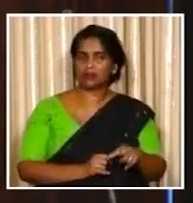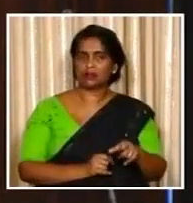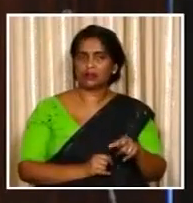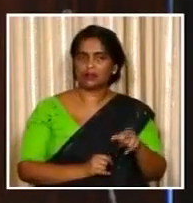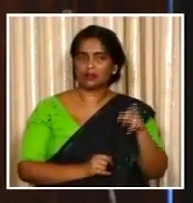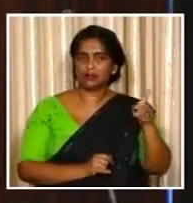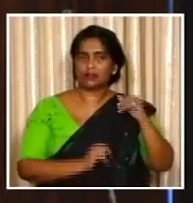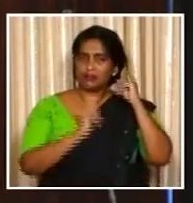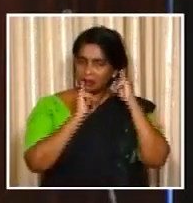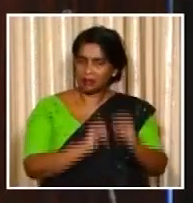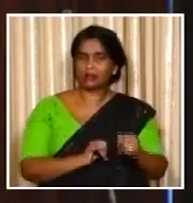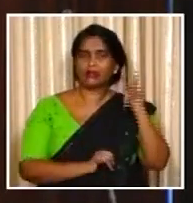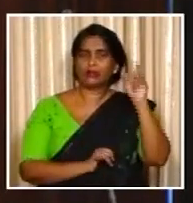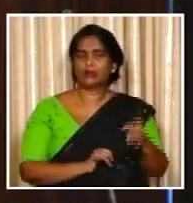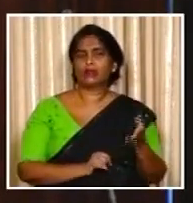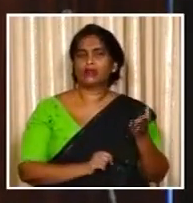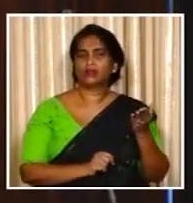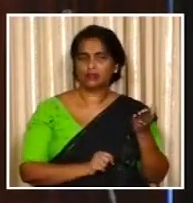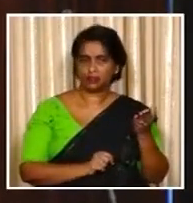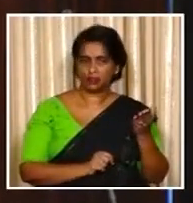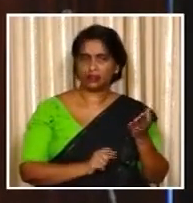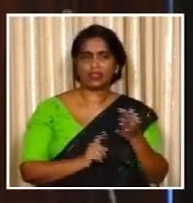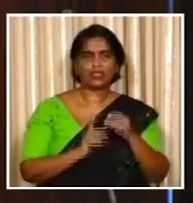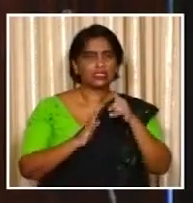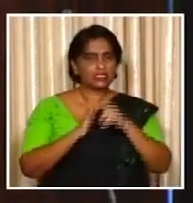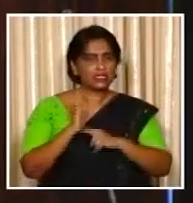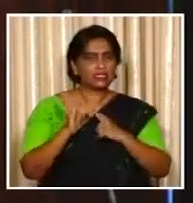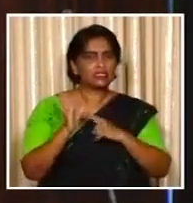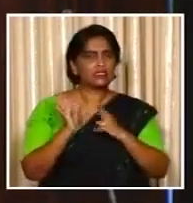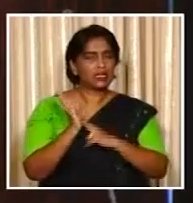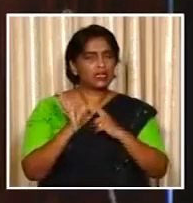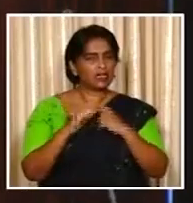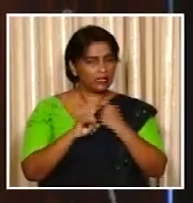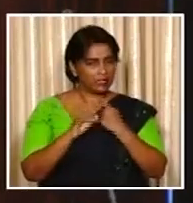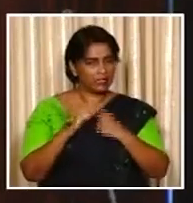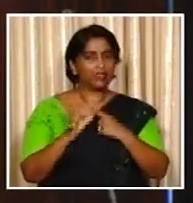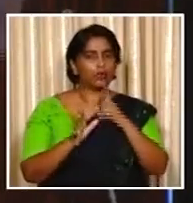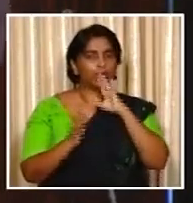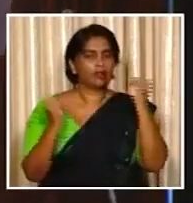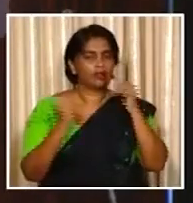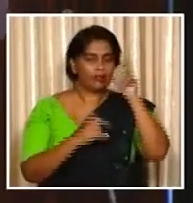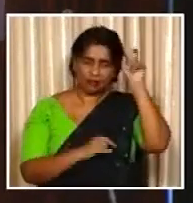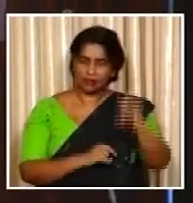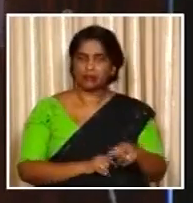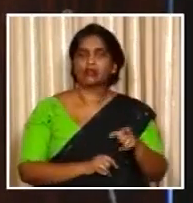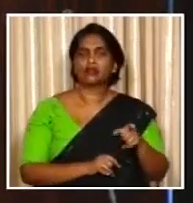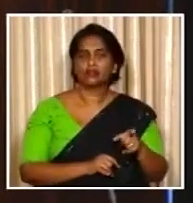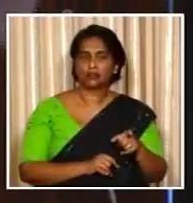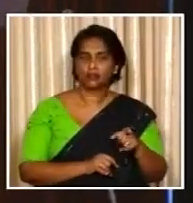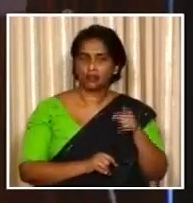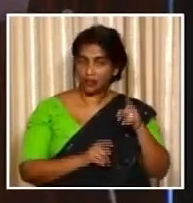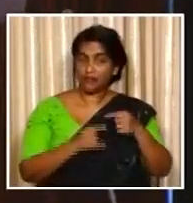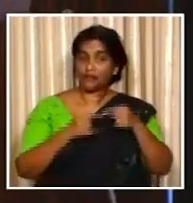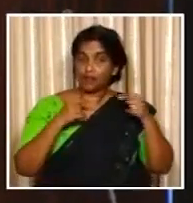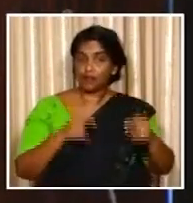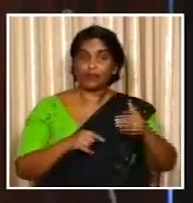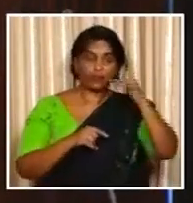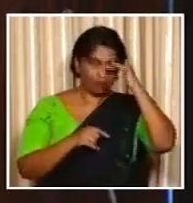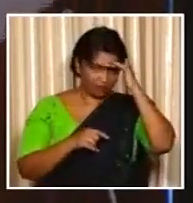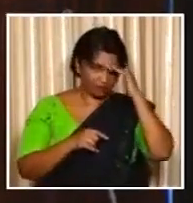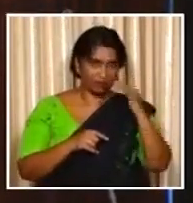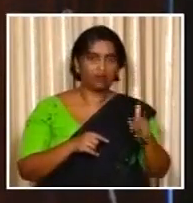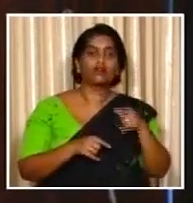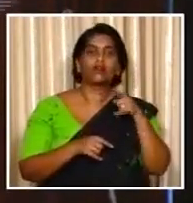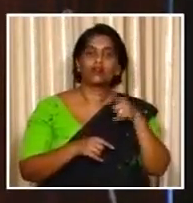මූ වසලෙක් මේ ජනක රත්නායක කියන්නේ වසලෙක් කාලයක් ඉඳගන්න විපක්ෂද විපක්ෂ නායකතුමාද